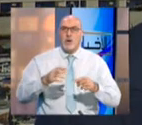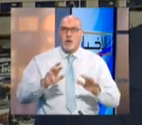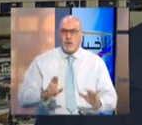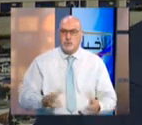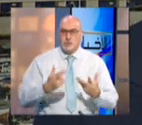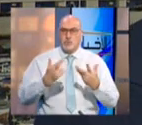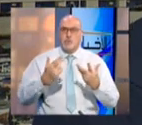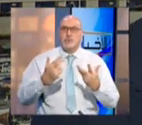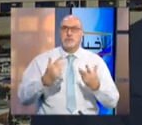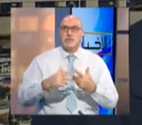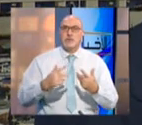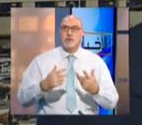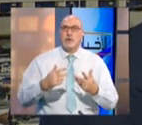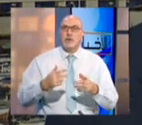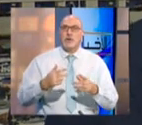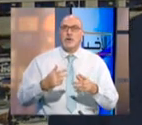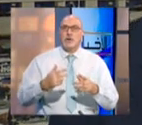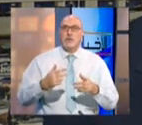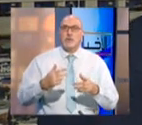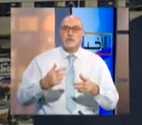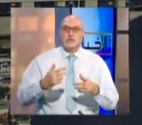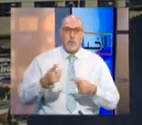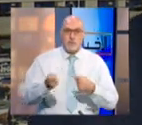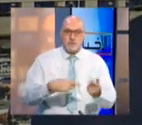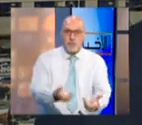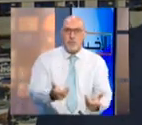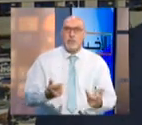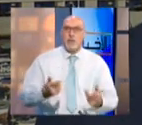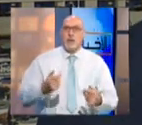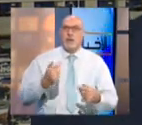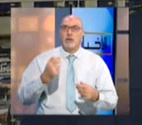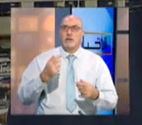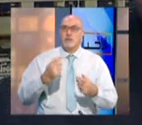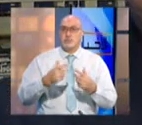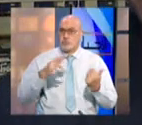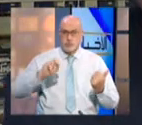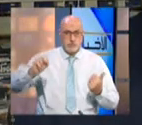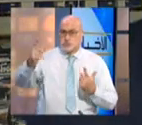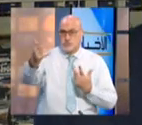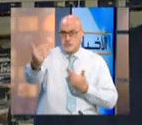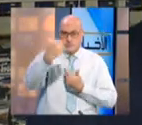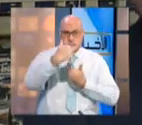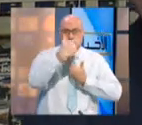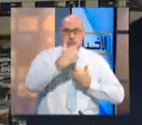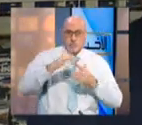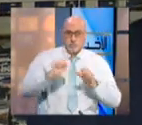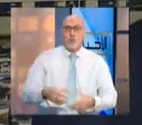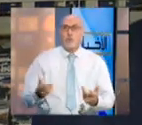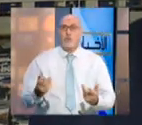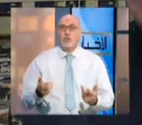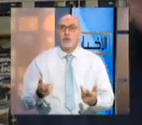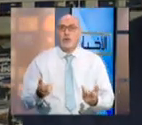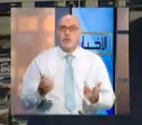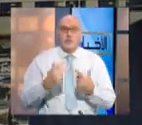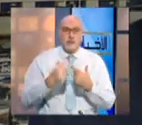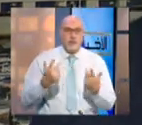هناك بعض الولايات اللي ما فيهاش نشاط مثلا تجاري كبير ليدير ضرائب على الخزينة العمومية، أو فلاحي كبير ليدير أيضا إيرادات